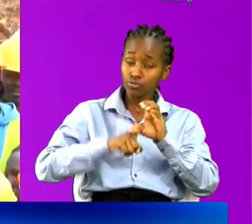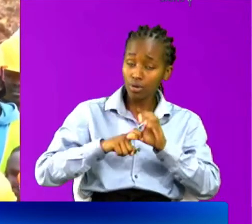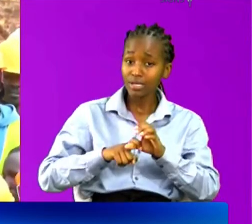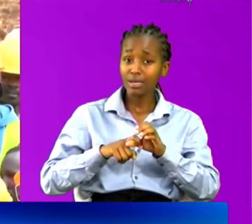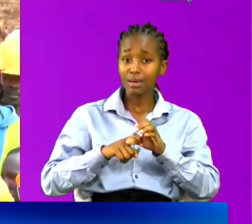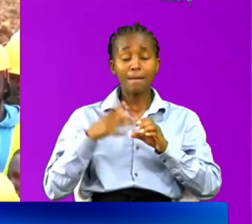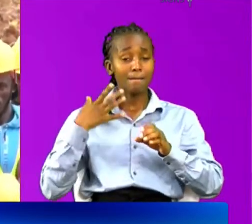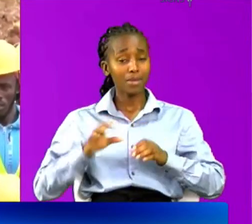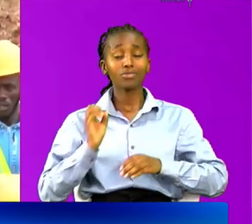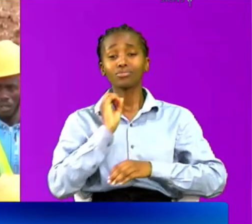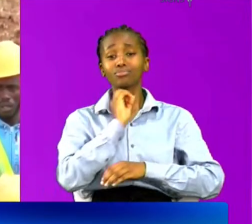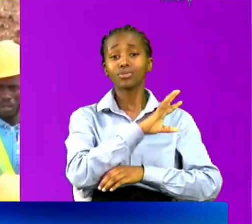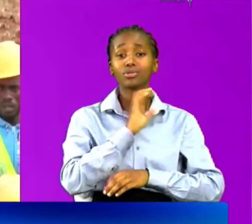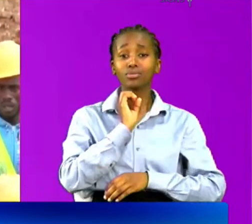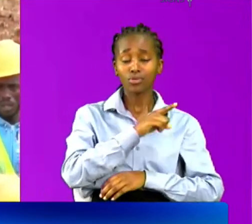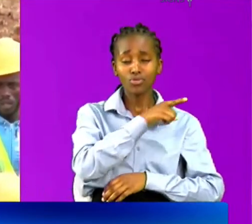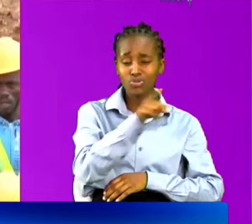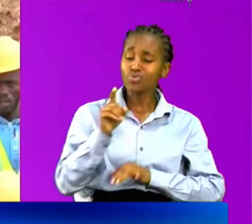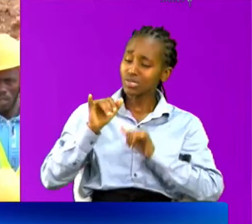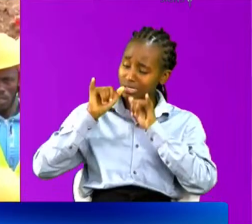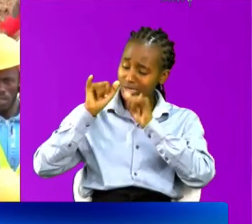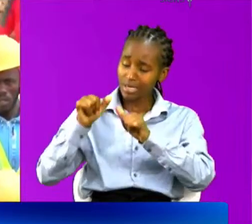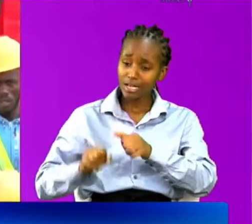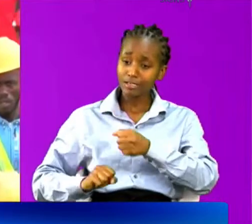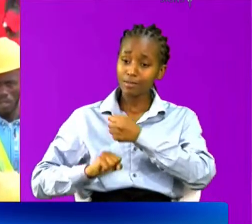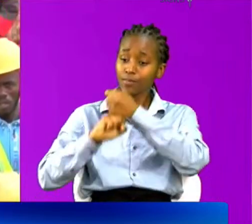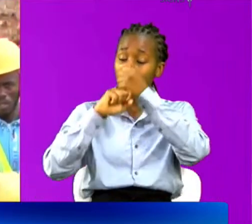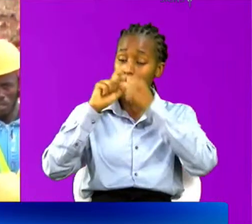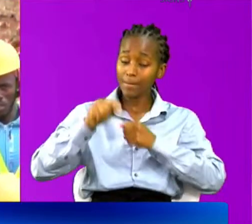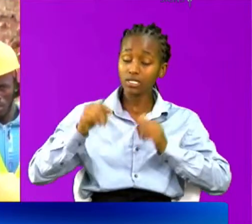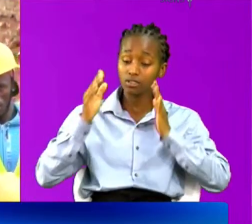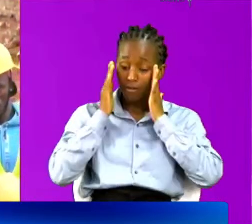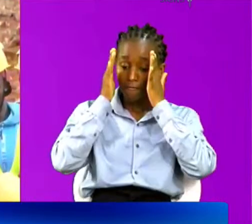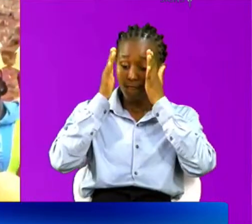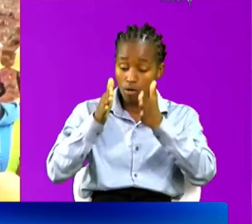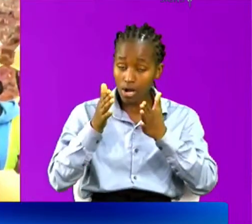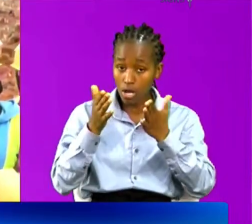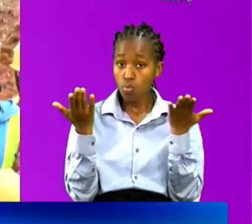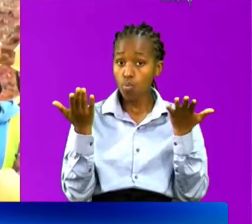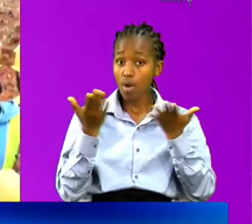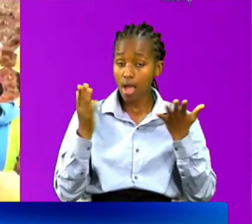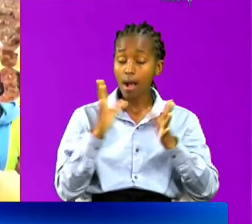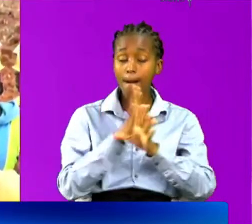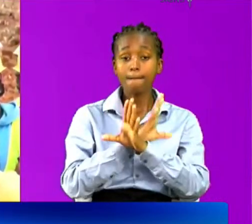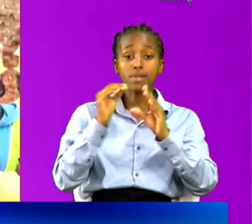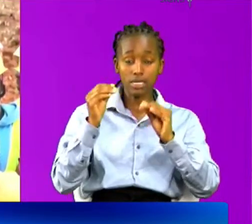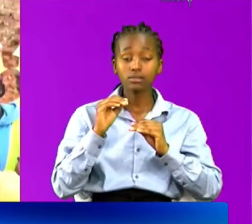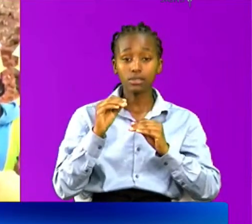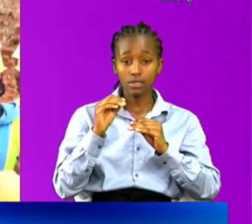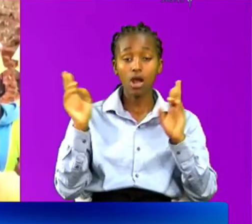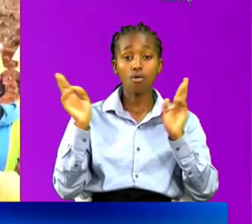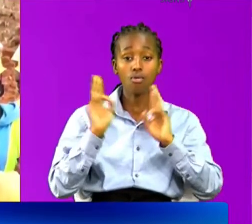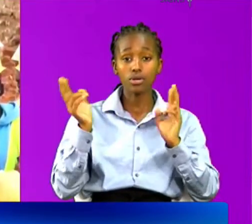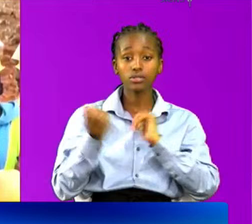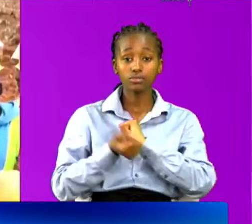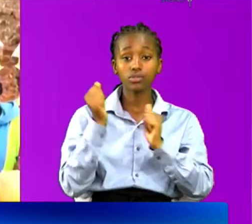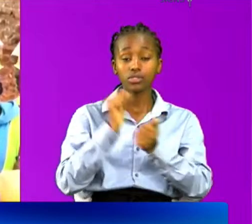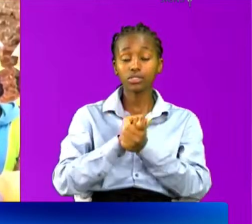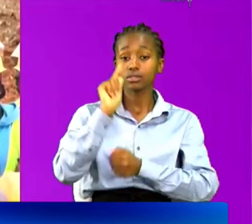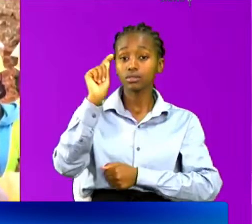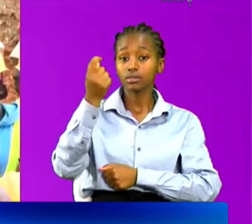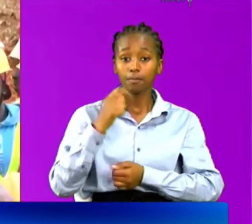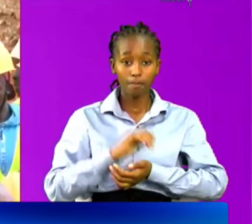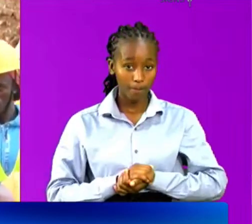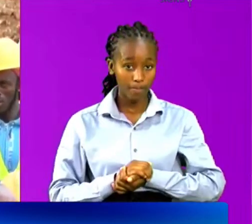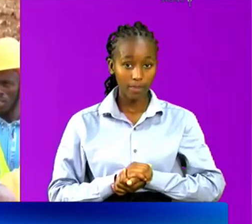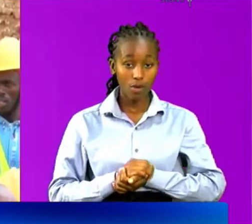lakini wewe umekanyangia pale. Wewe focus rais ambaye atatatua shida za Kenya. Ni huyu amesimama hapa,